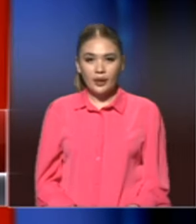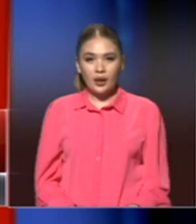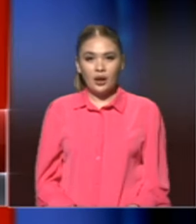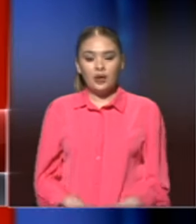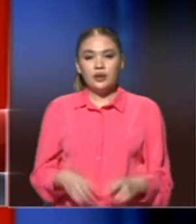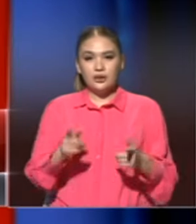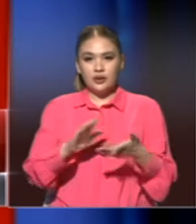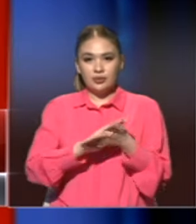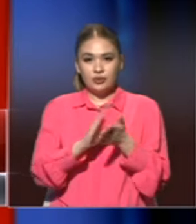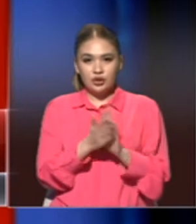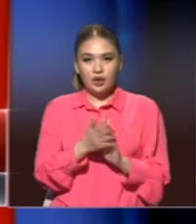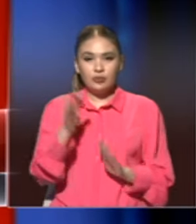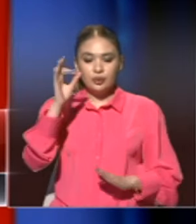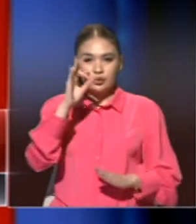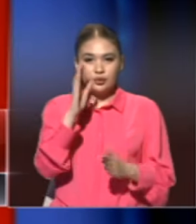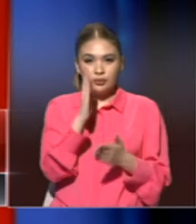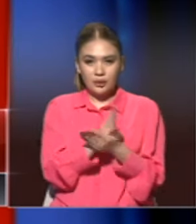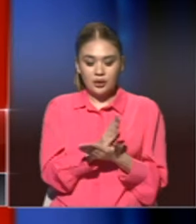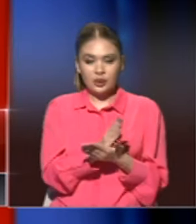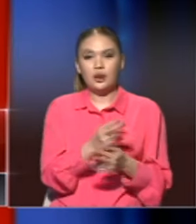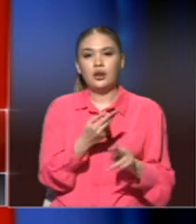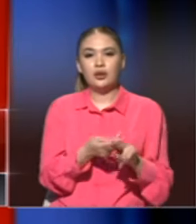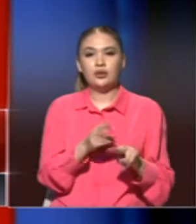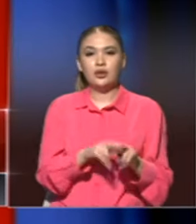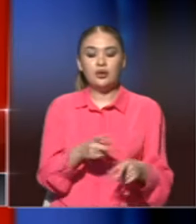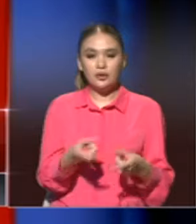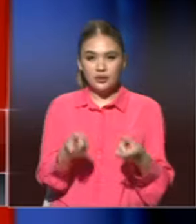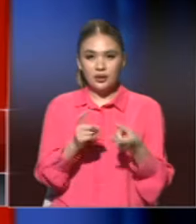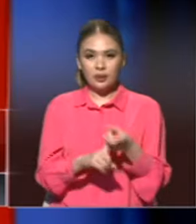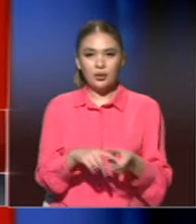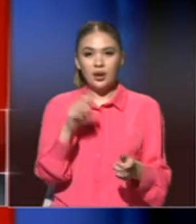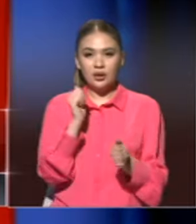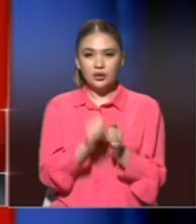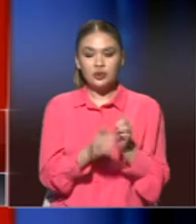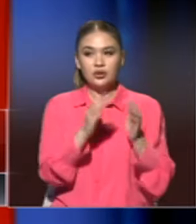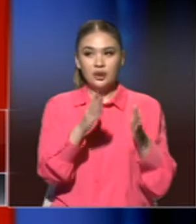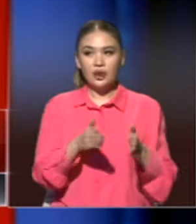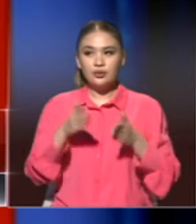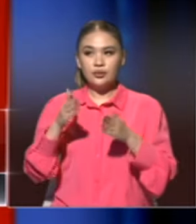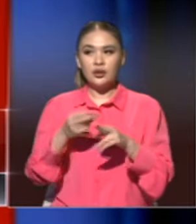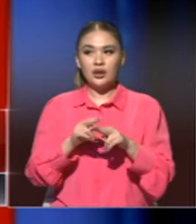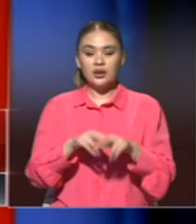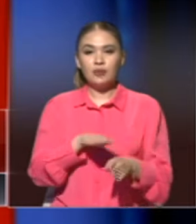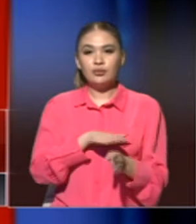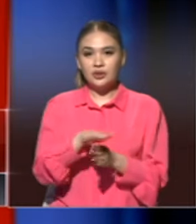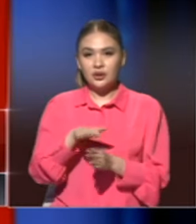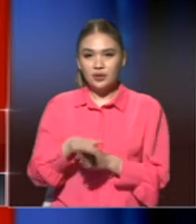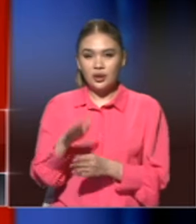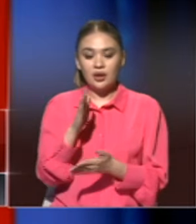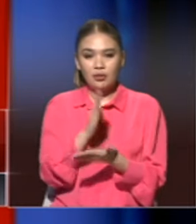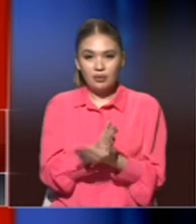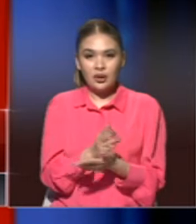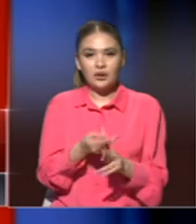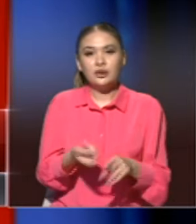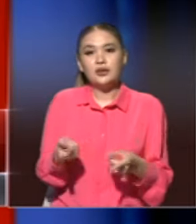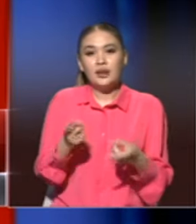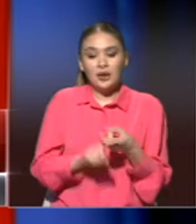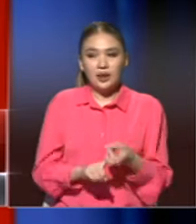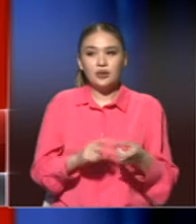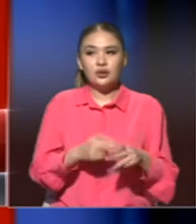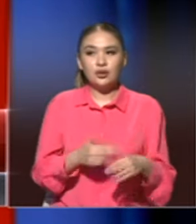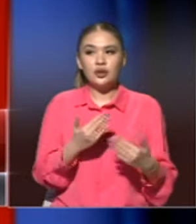талапкердің арасында келісім шарт болады. Сол келісім шартқа сәйкес әр тараптың өзінің жүктелген міндеттері бар. Сол міндеттерге сәйкес әрине